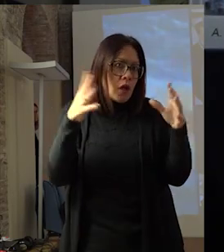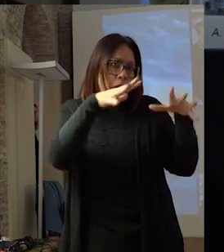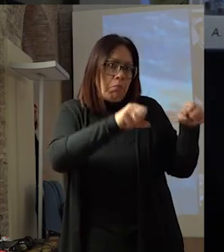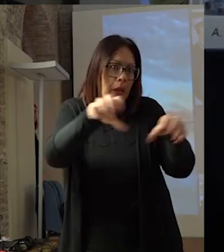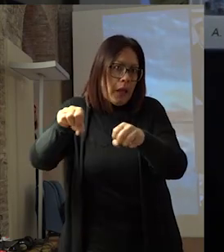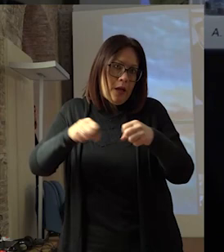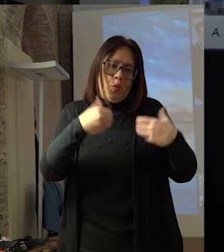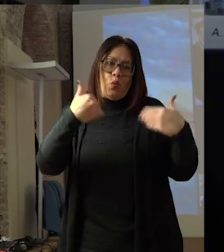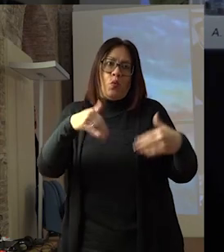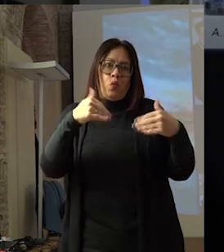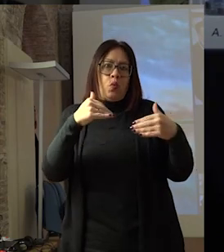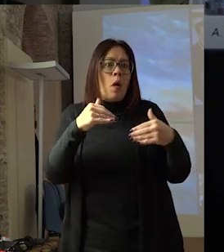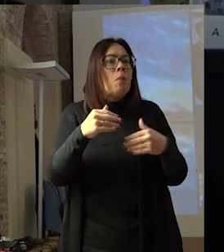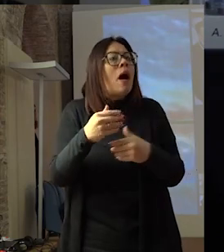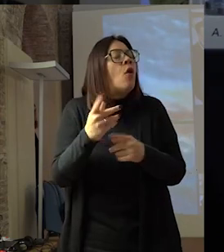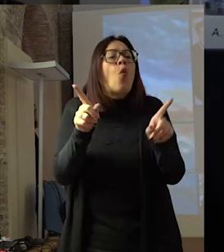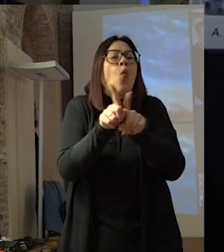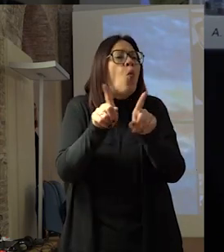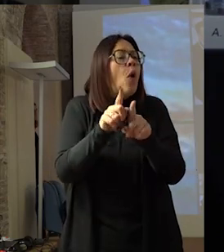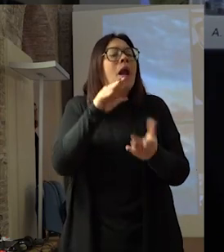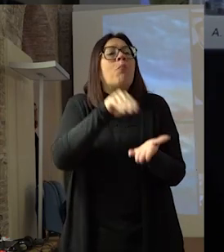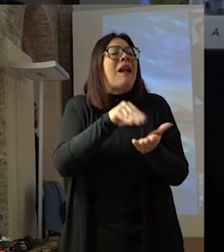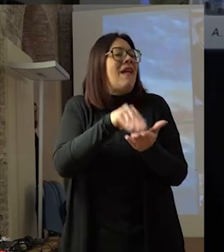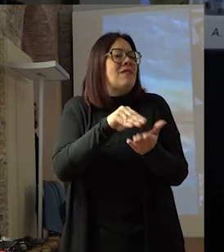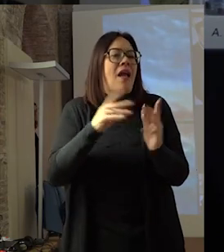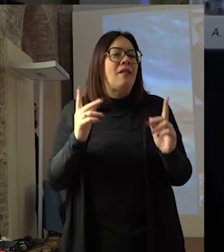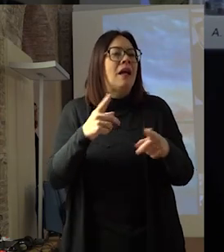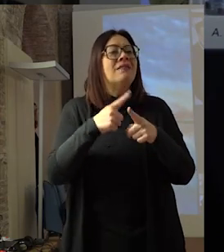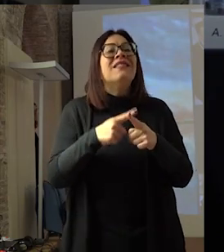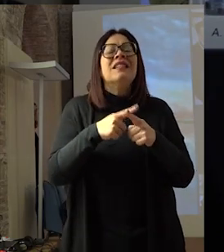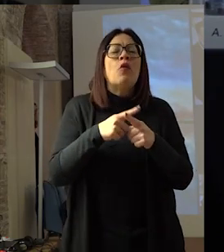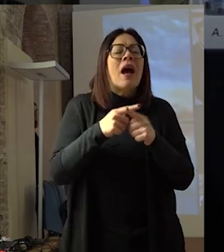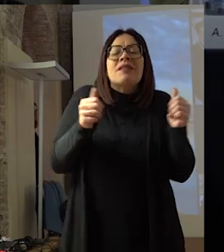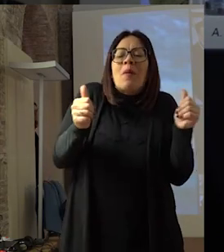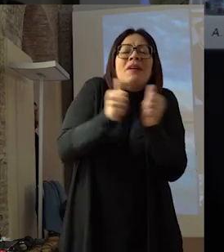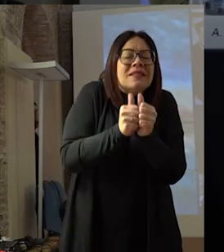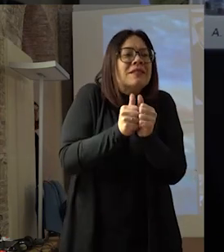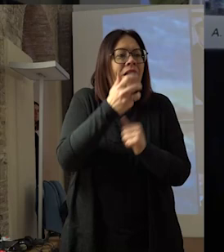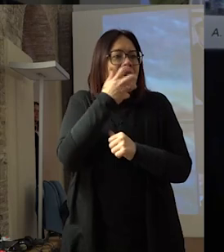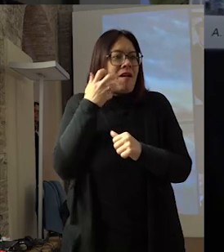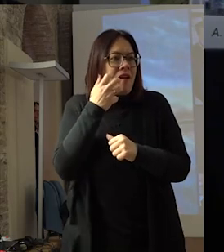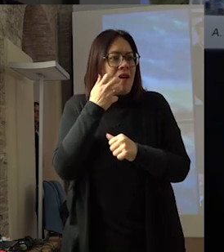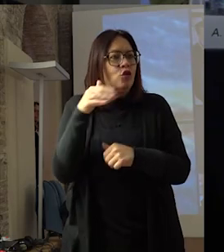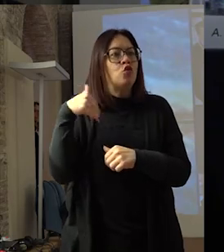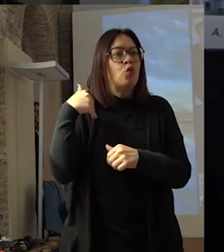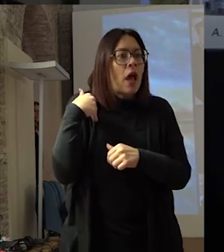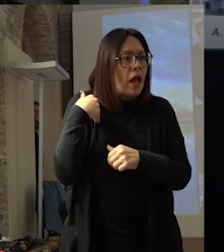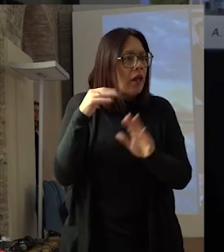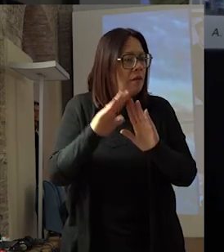rettore. Secondo me è una testimonianza di vicinanza infinita, per cui qualunque istituzione pubblica o